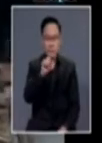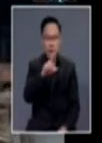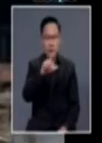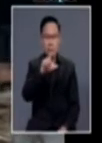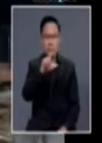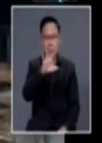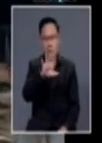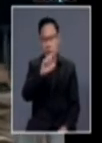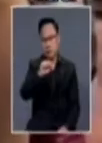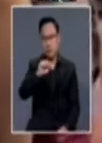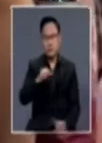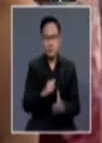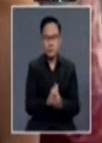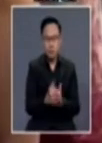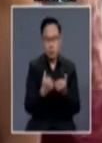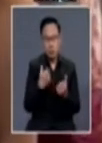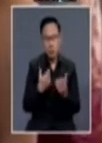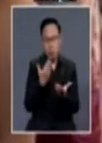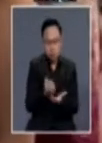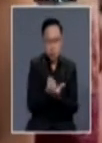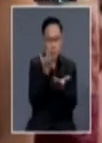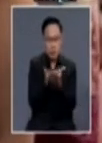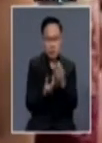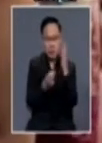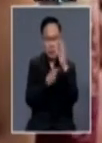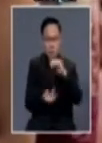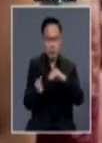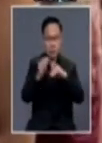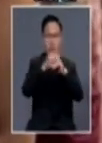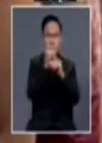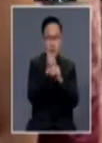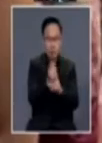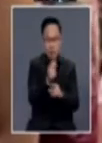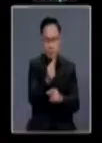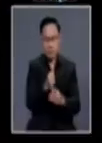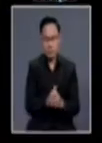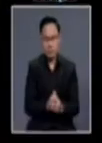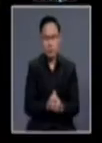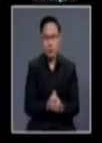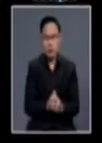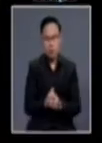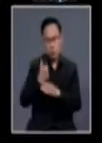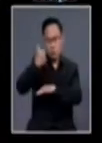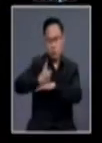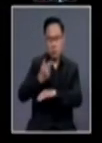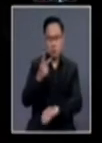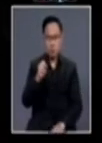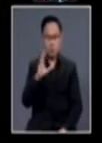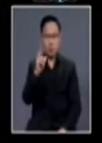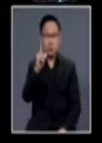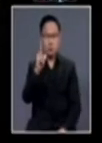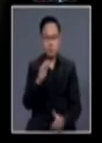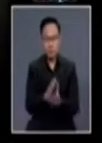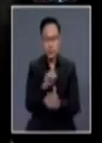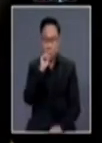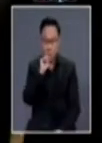121,512,953 บาทจนราคายางในตลาดกลางสูงขึ้นในระดับที่ชาวสวนยางพอใจและหัวหน้าคณะรักษาความสงบแห่งชาติ